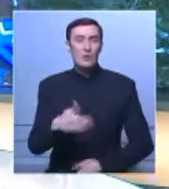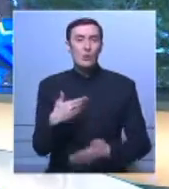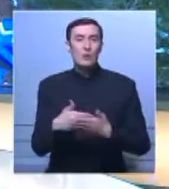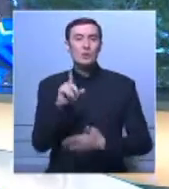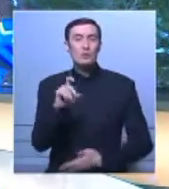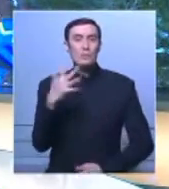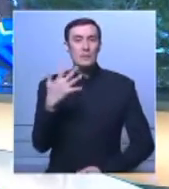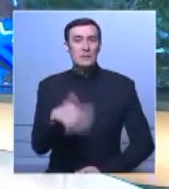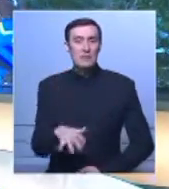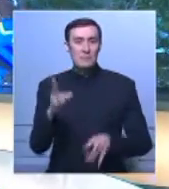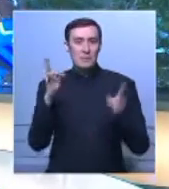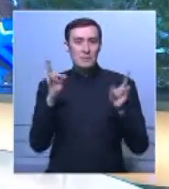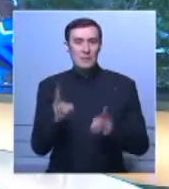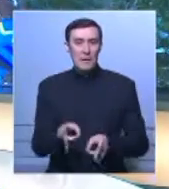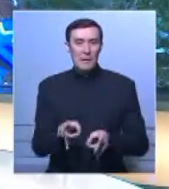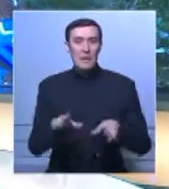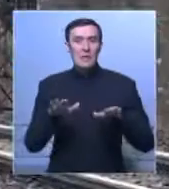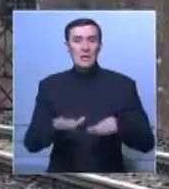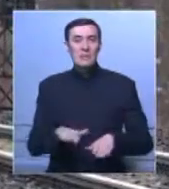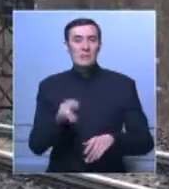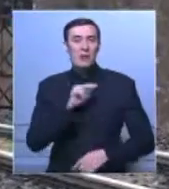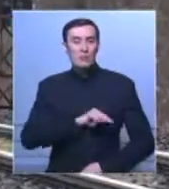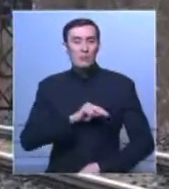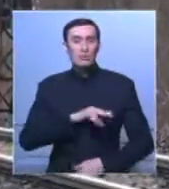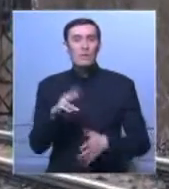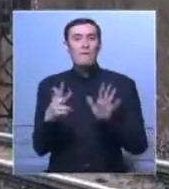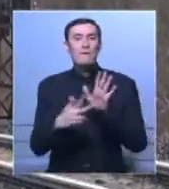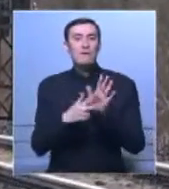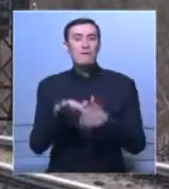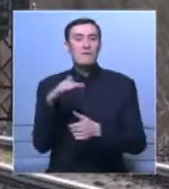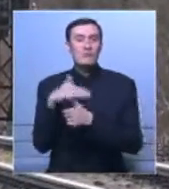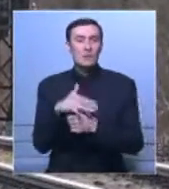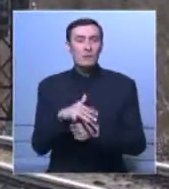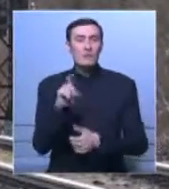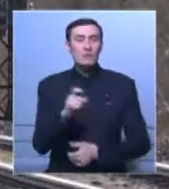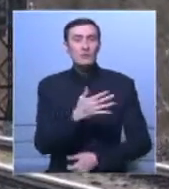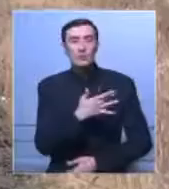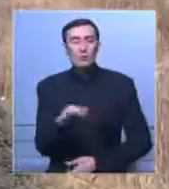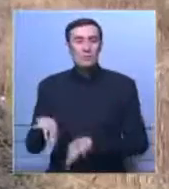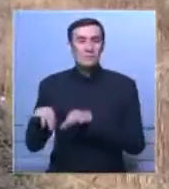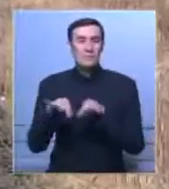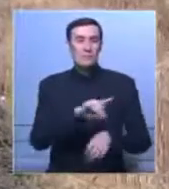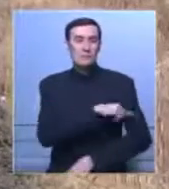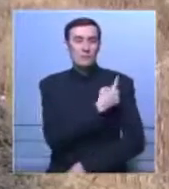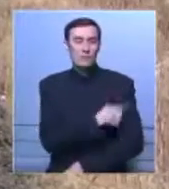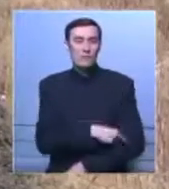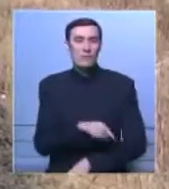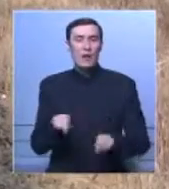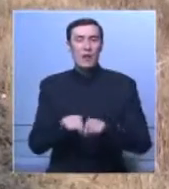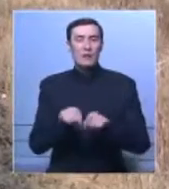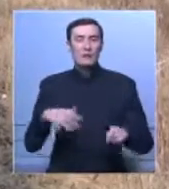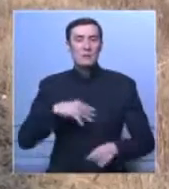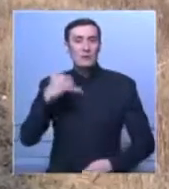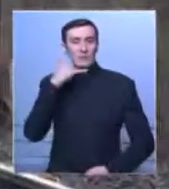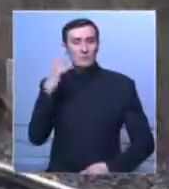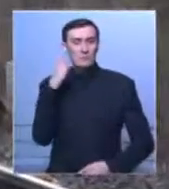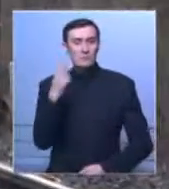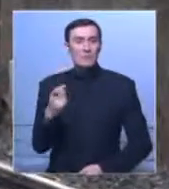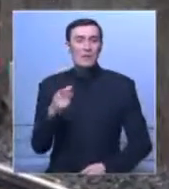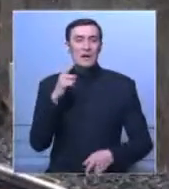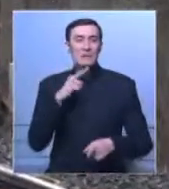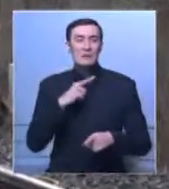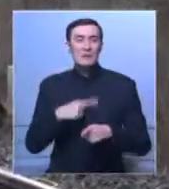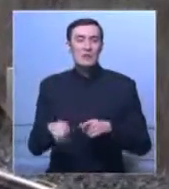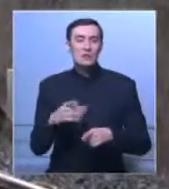около 150 пострадали. На месте работают 8 вертолетов и сотни карет скорой помощи. Открыта горячая линия, создан